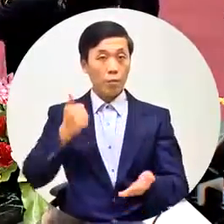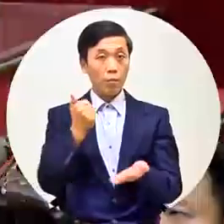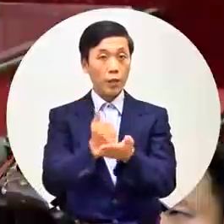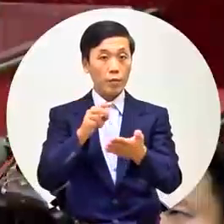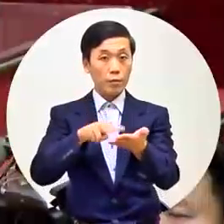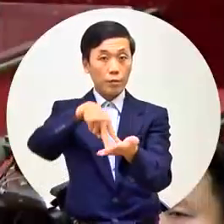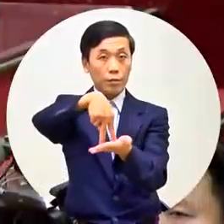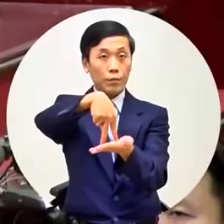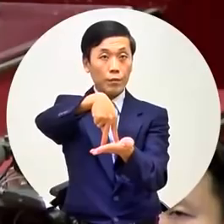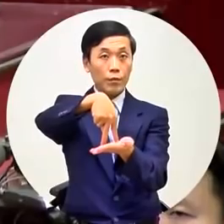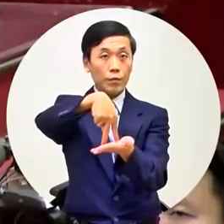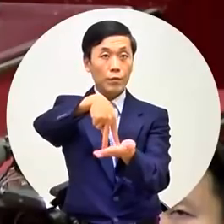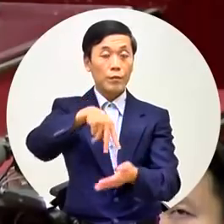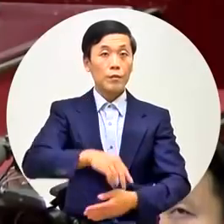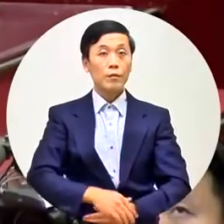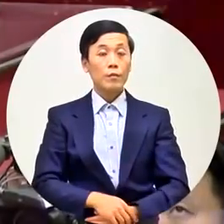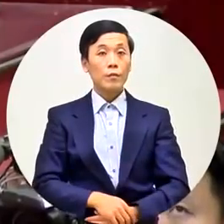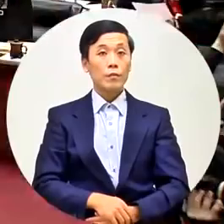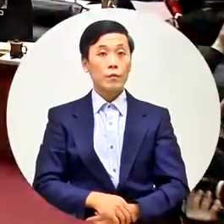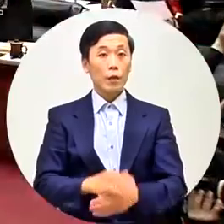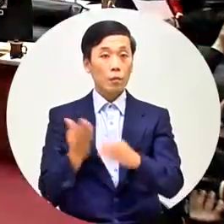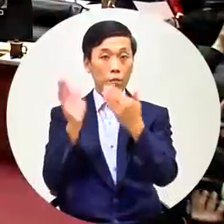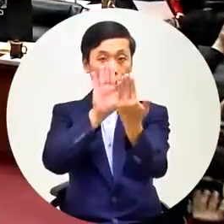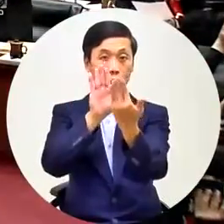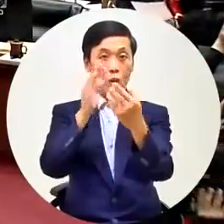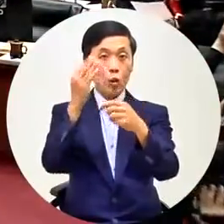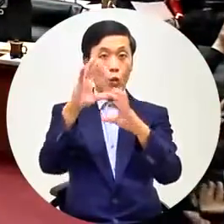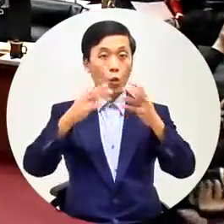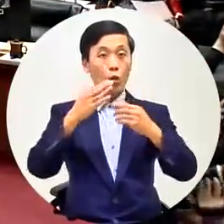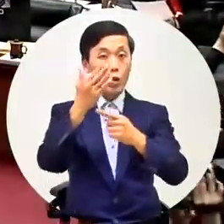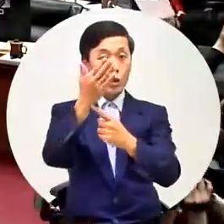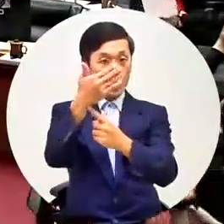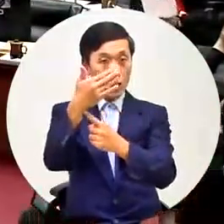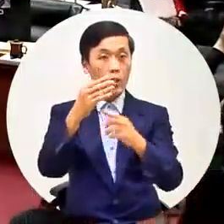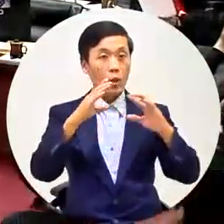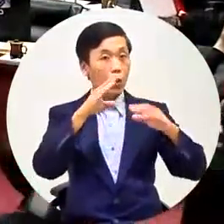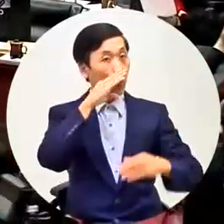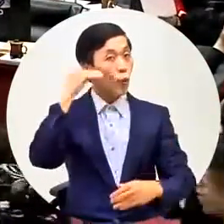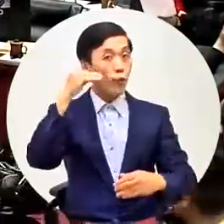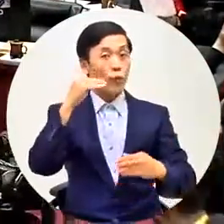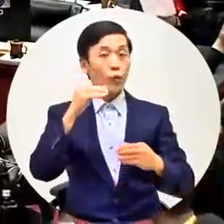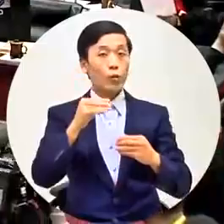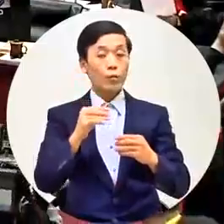面向国旗及国父一像举右手，宣读誓词。